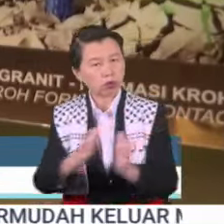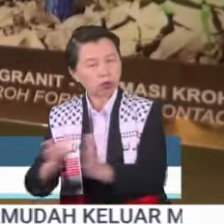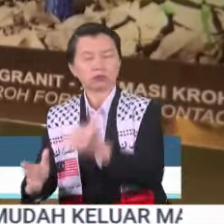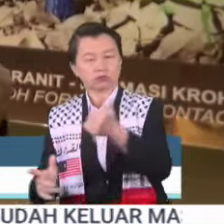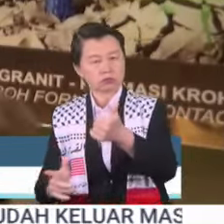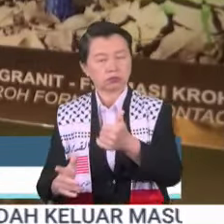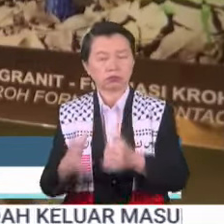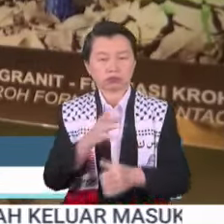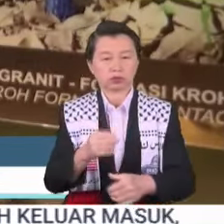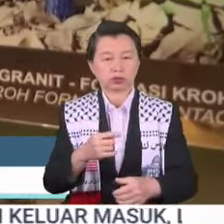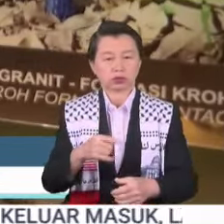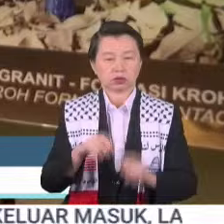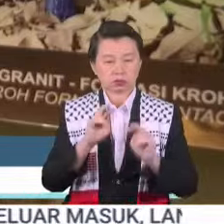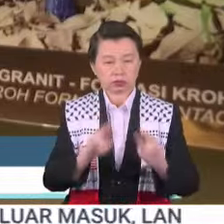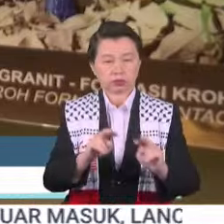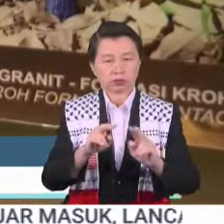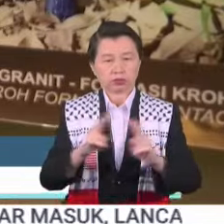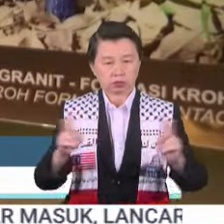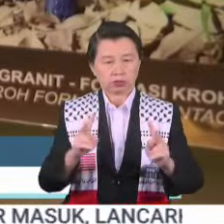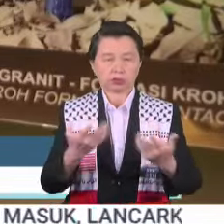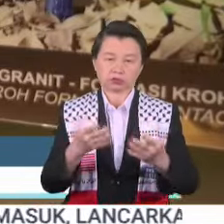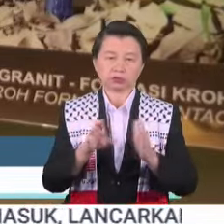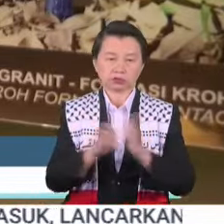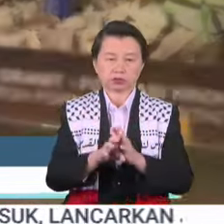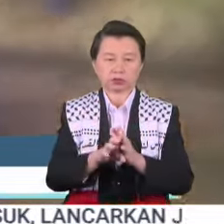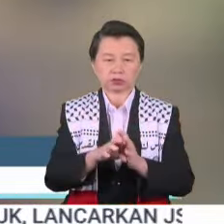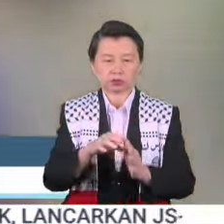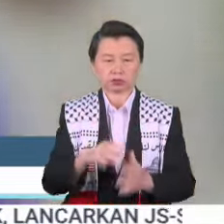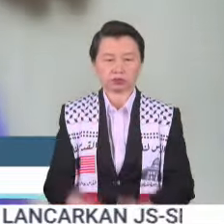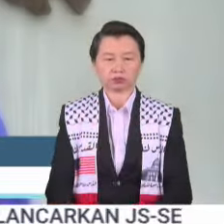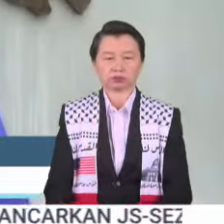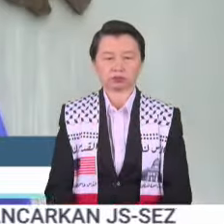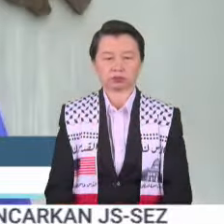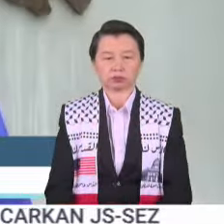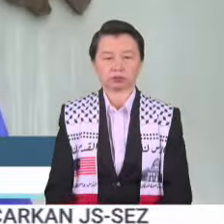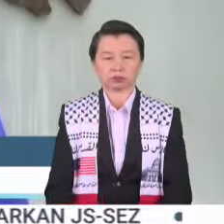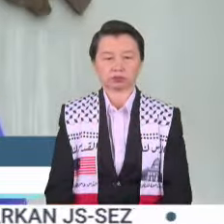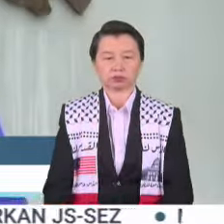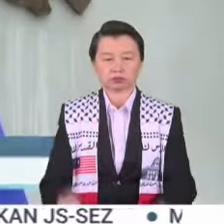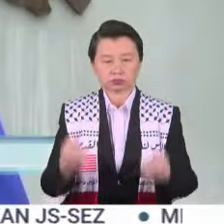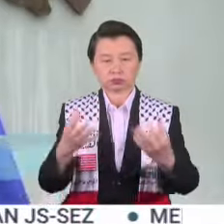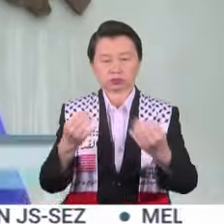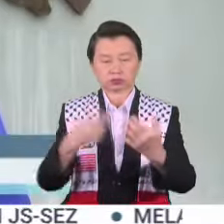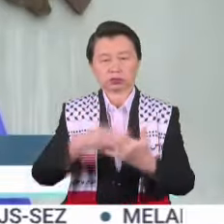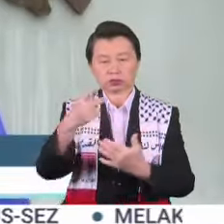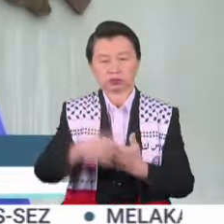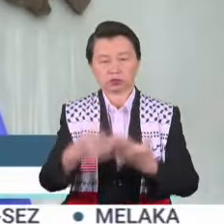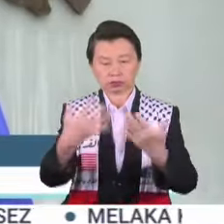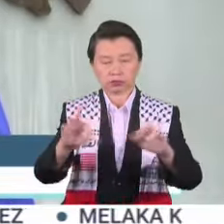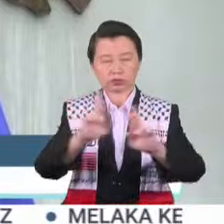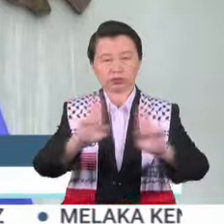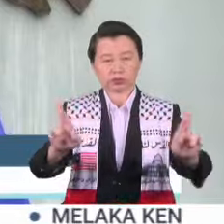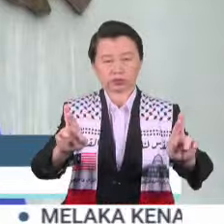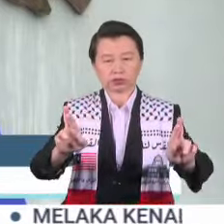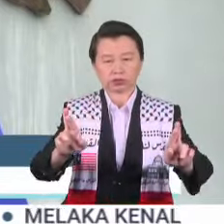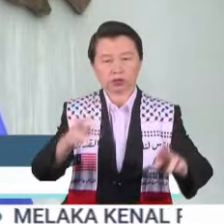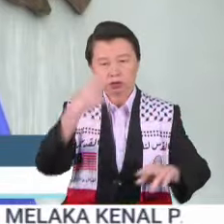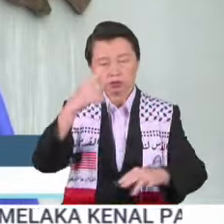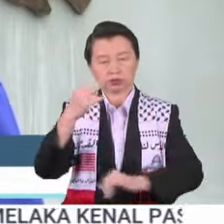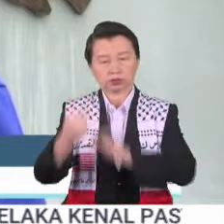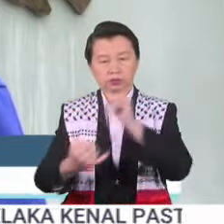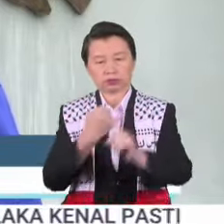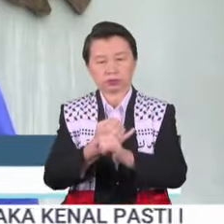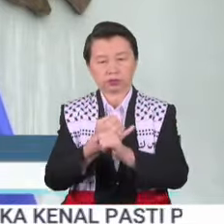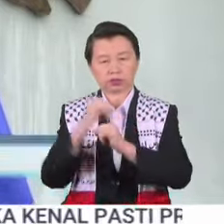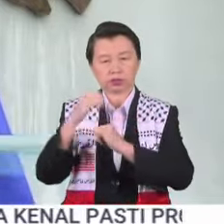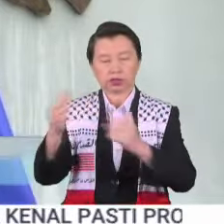tersusun. Jadi benda ni kita boleh jadi contoh lah untuk Perlis. Tadi banyak program-program yang kami telah sediakan dari antarabangsa